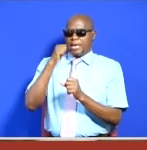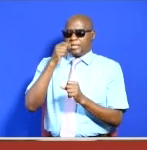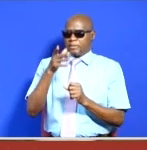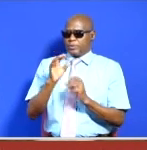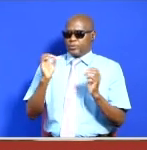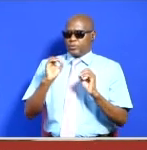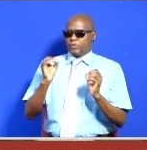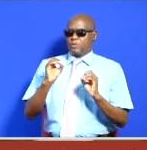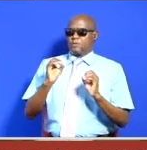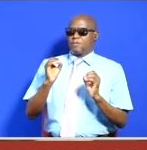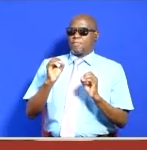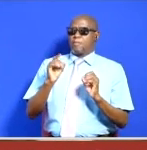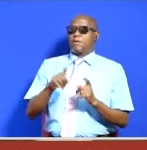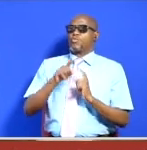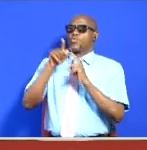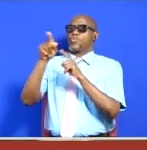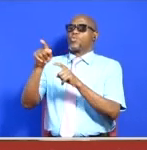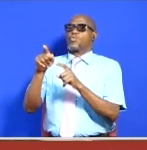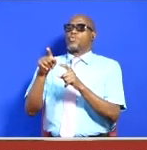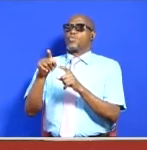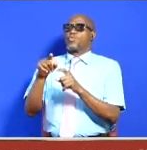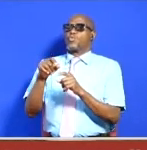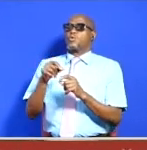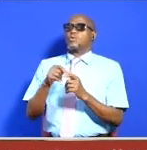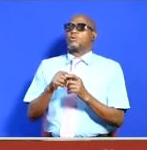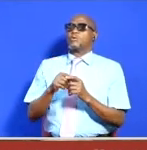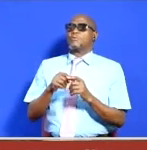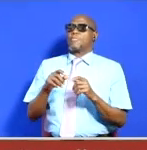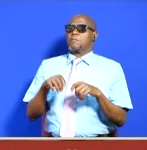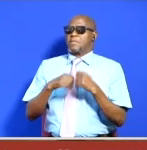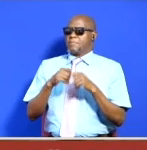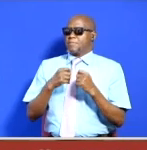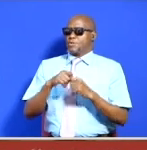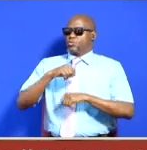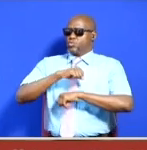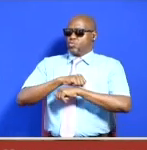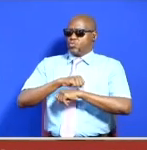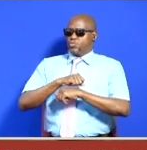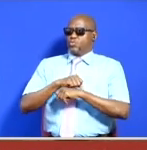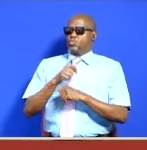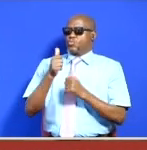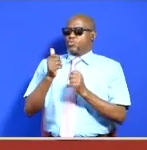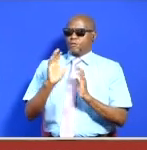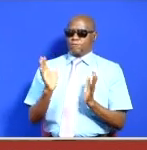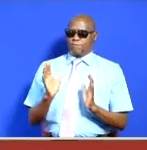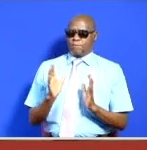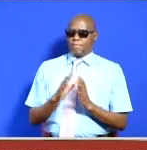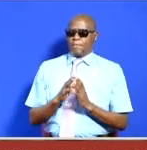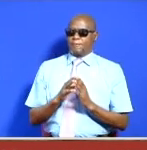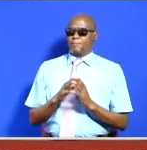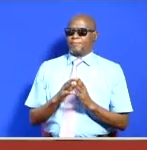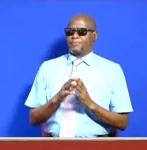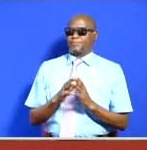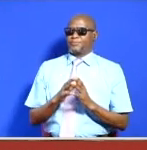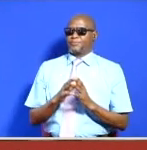ya kwenda kusumbua shule, tuko na ofisi zinaweza tumika. Mtoto mvulana pia amewachiliwa kidogo. Na unajua mwisho hii